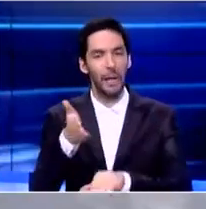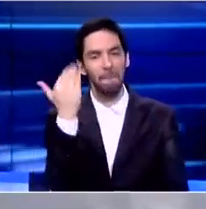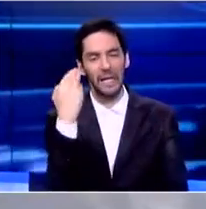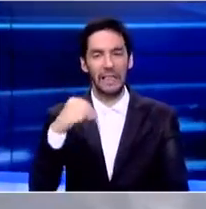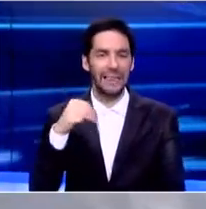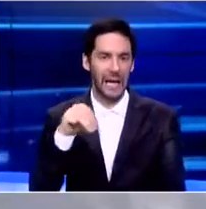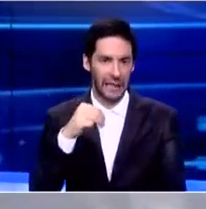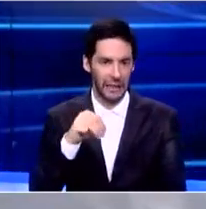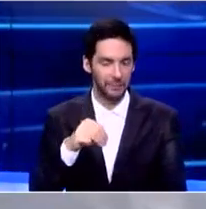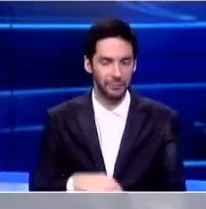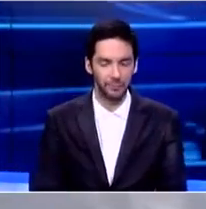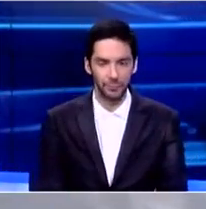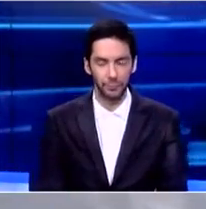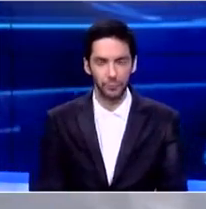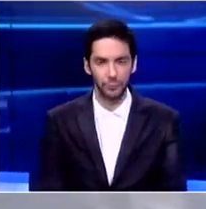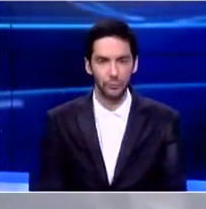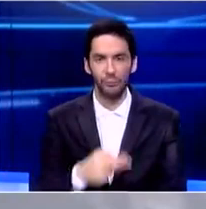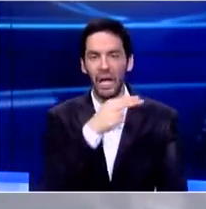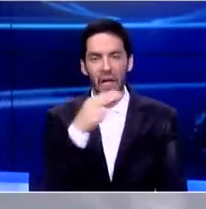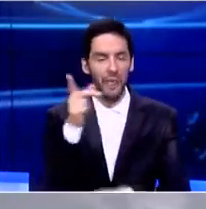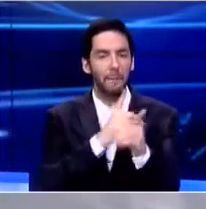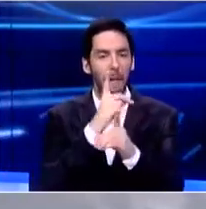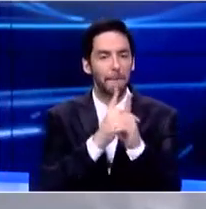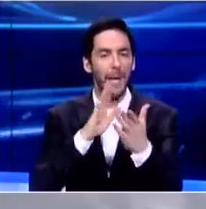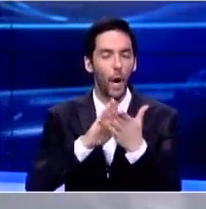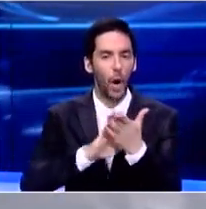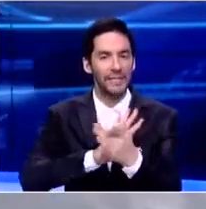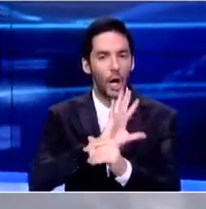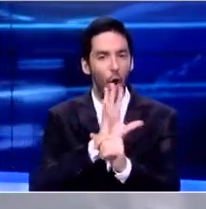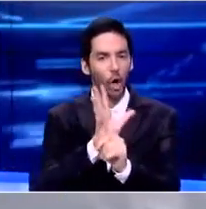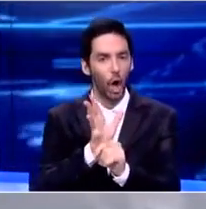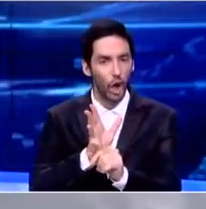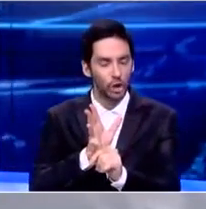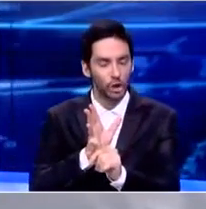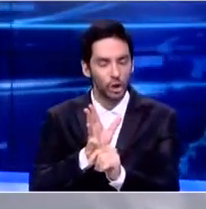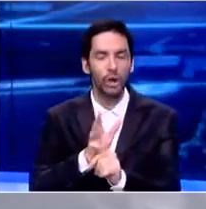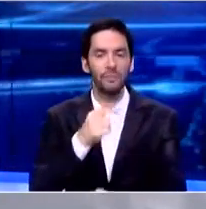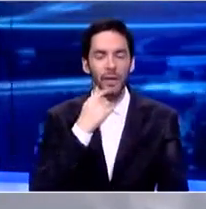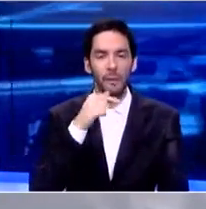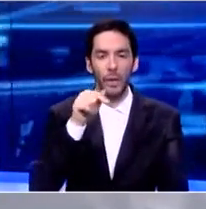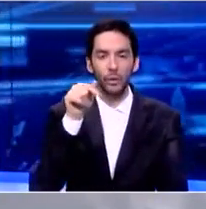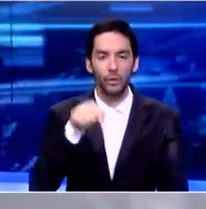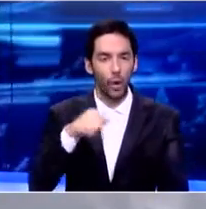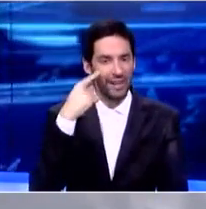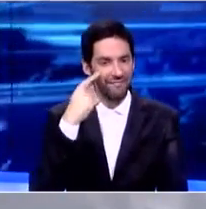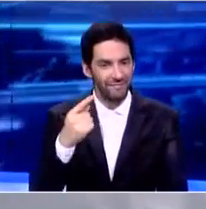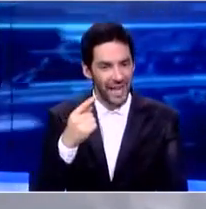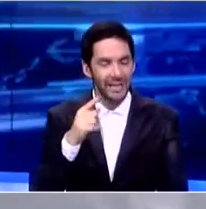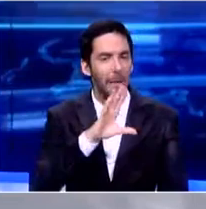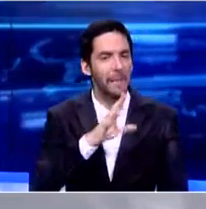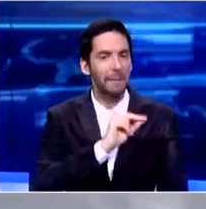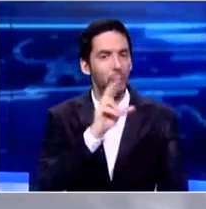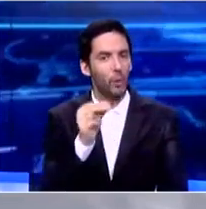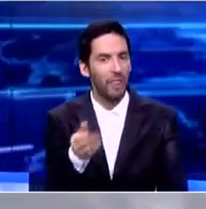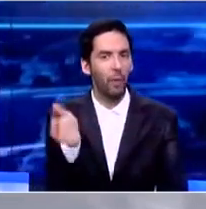κλινικά χαρακτηριστικά, με την μέχρι τώρα ανάλυση, υπάρχει αυτό το οποίο βλέπουμε και στις άλλες χώρες,